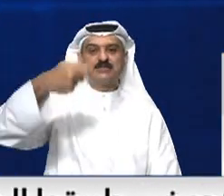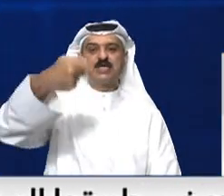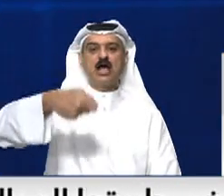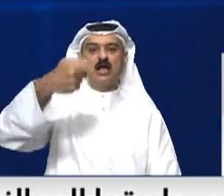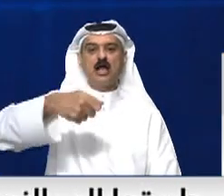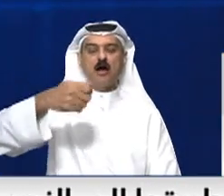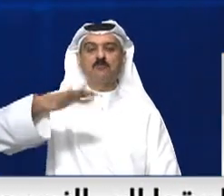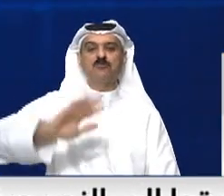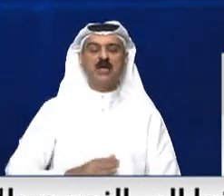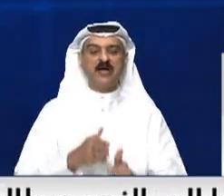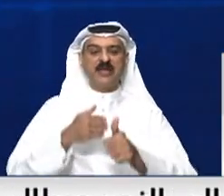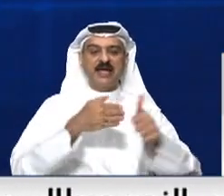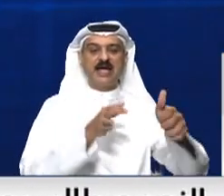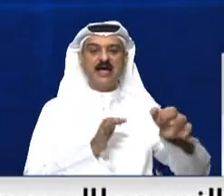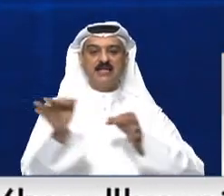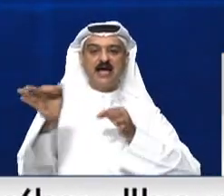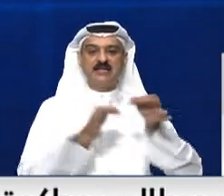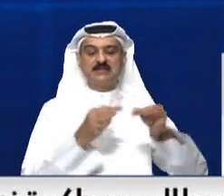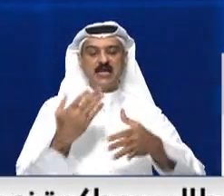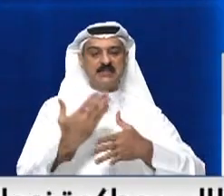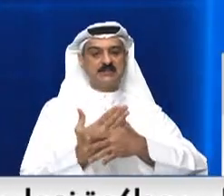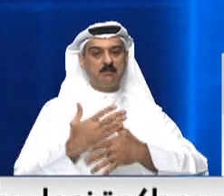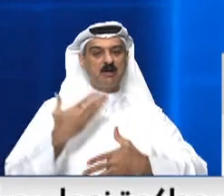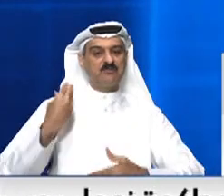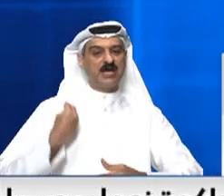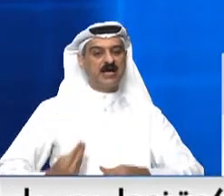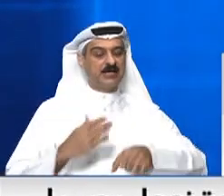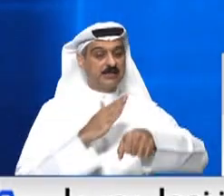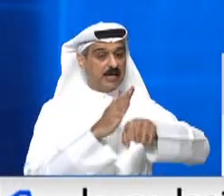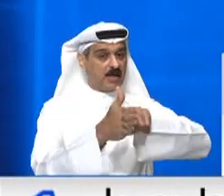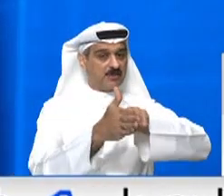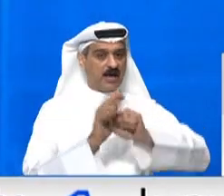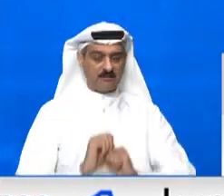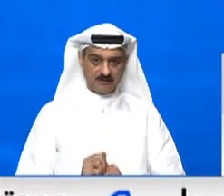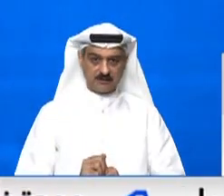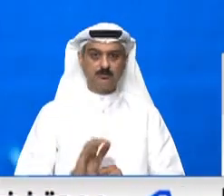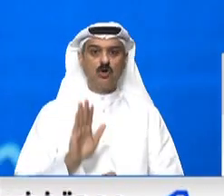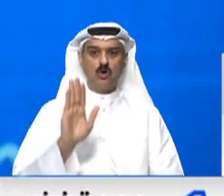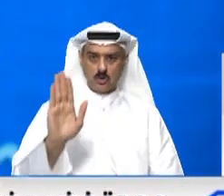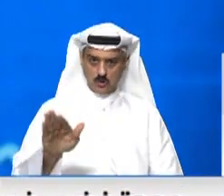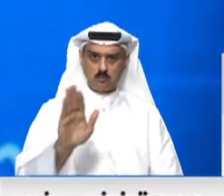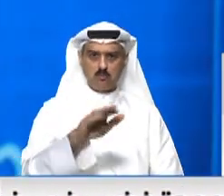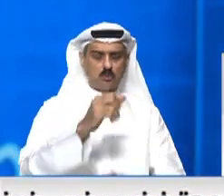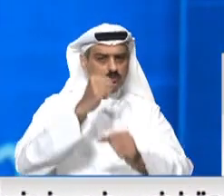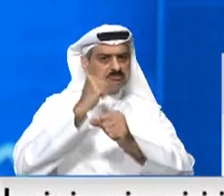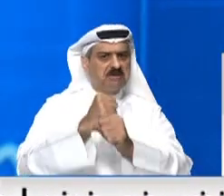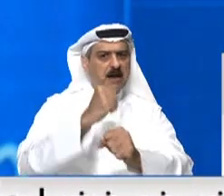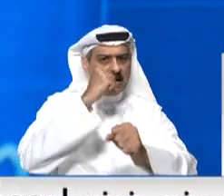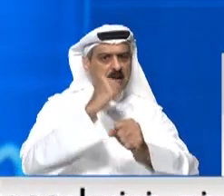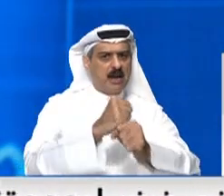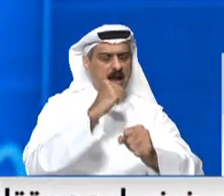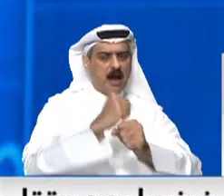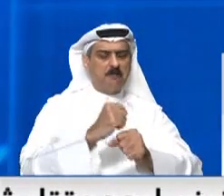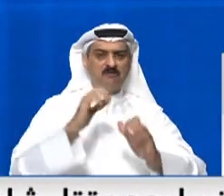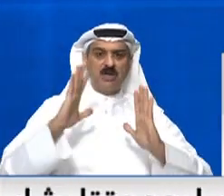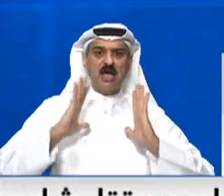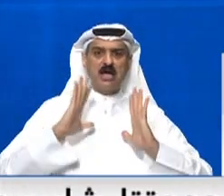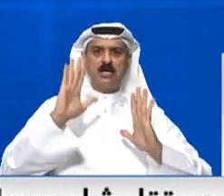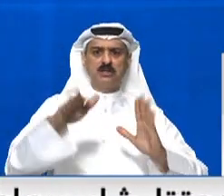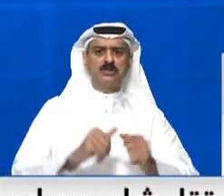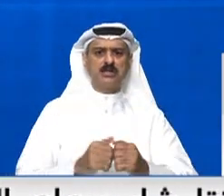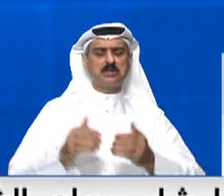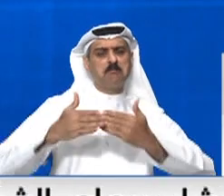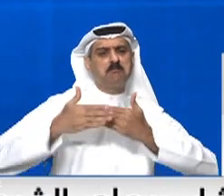الوزارة بمناسبة عيد الأضحى المبارك، مشيدا بتواجدهم على رأس عملهم بعيدا عن